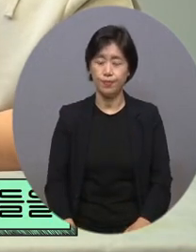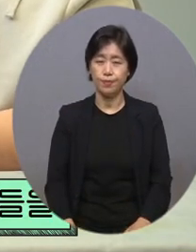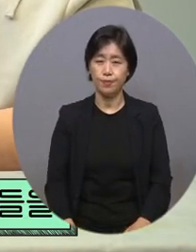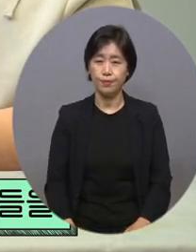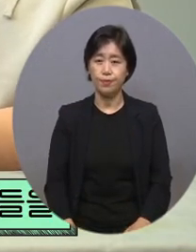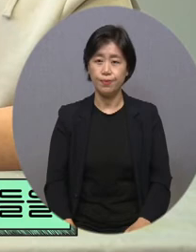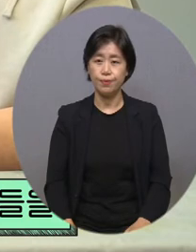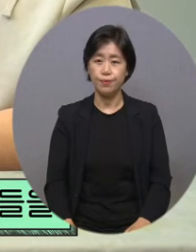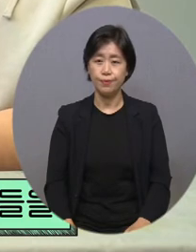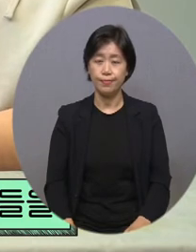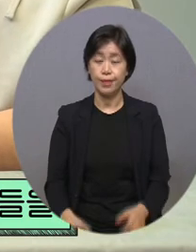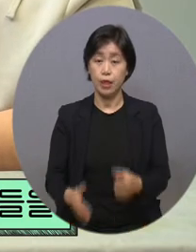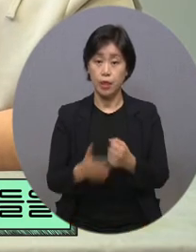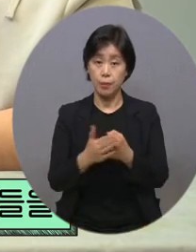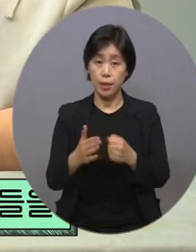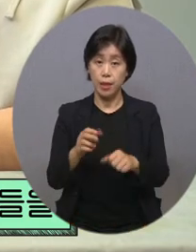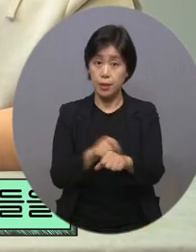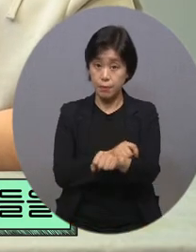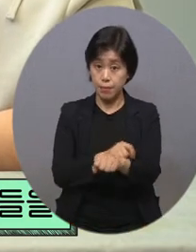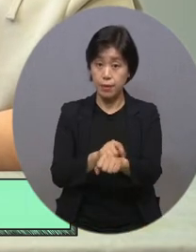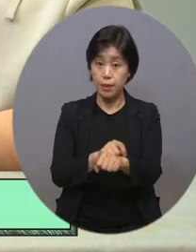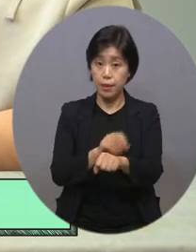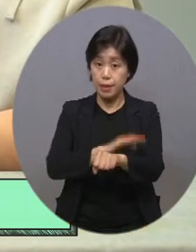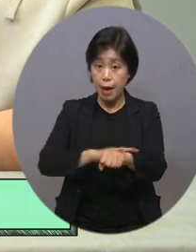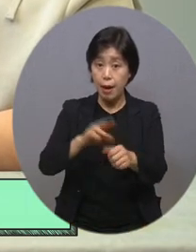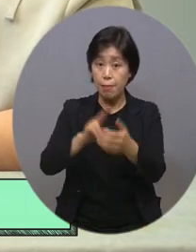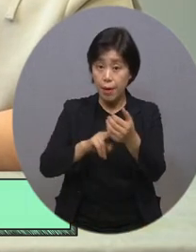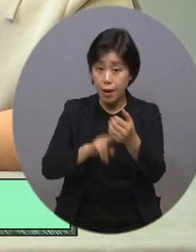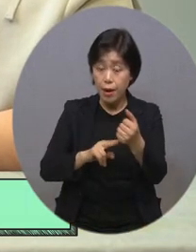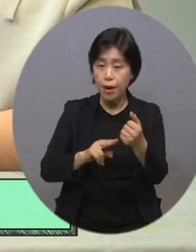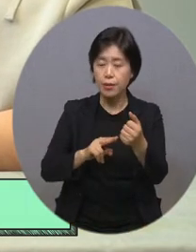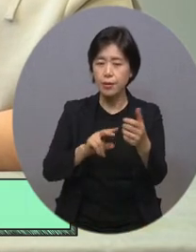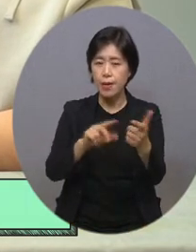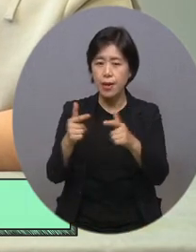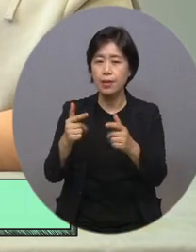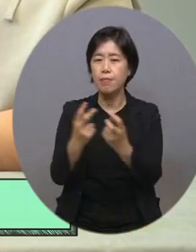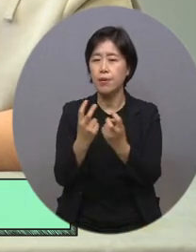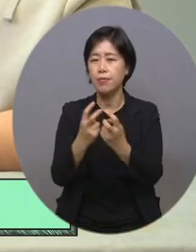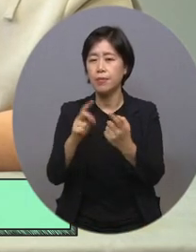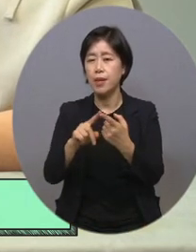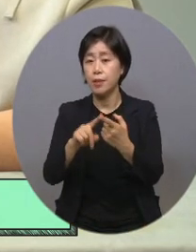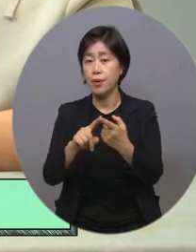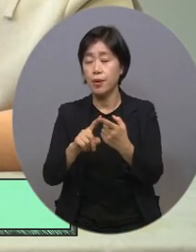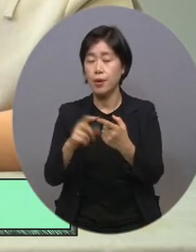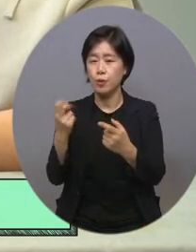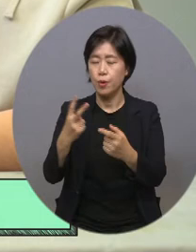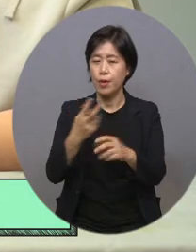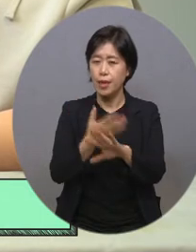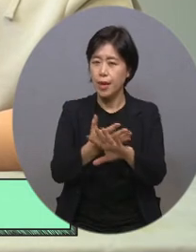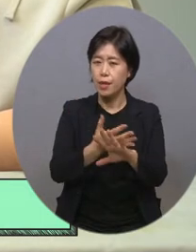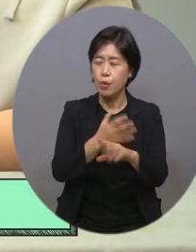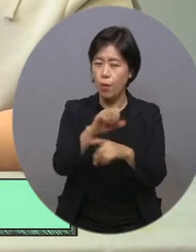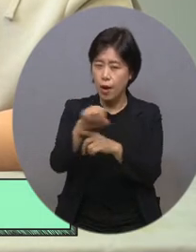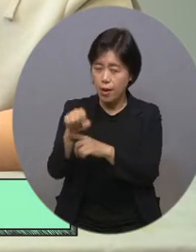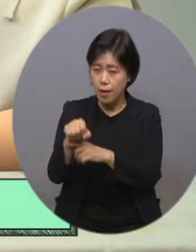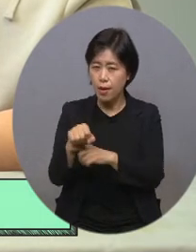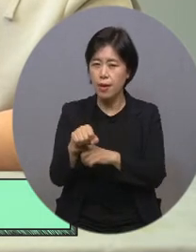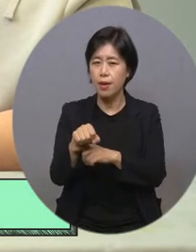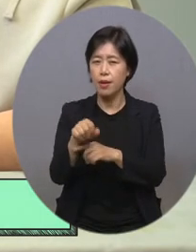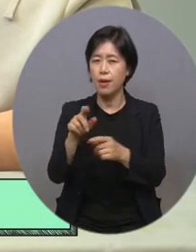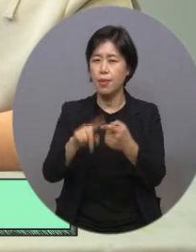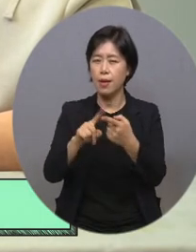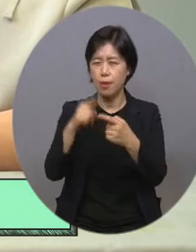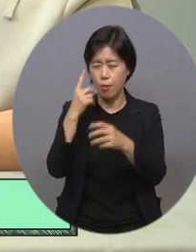대표님께서 좀 차별화된 품종이나 패키지 같은 것들 신경 많이 써주셔서 좀 다른 품목들과는 좀 많이 차별점이 있기는